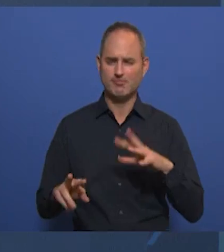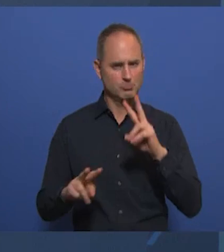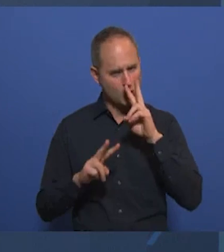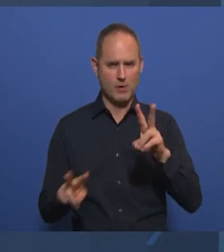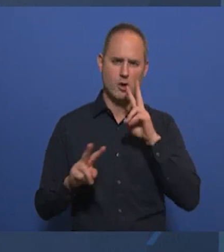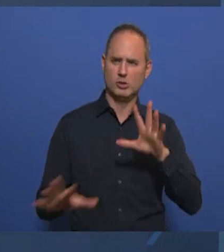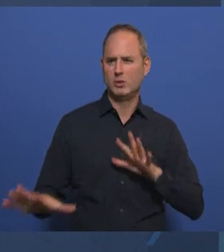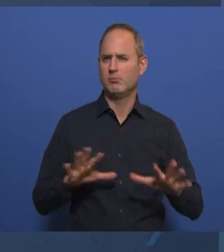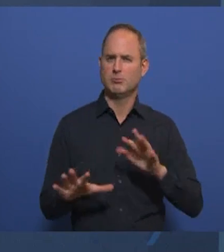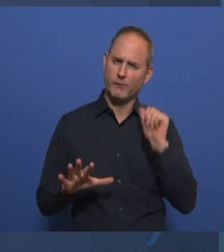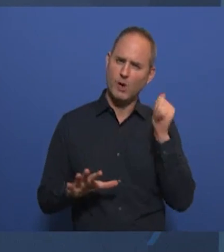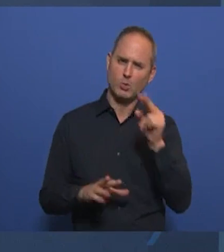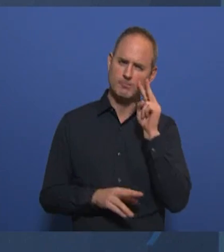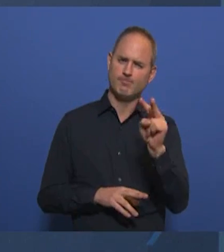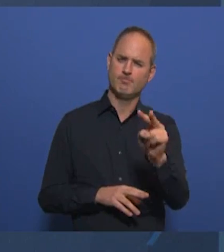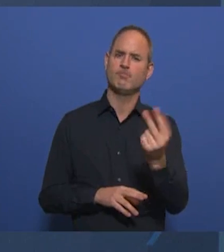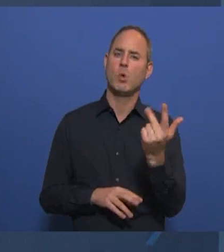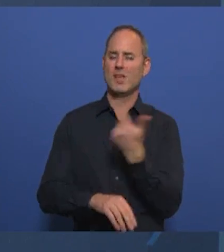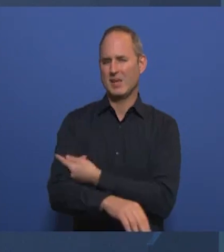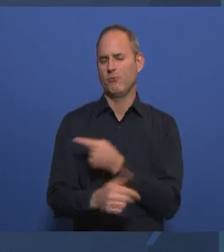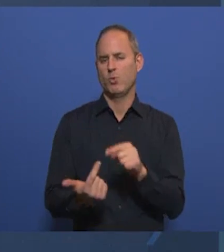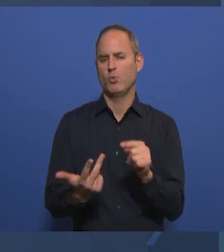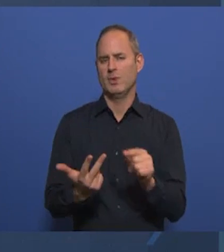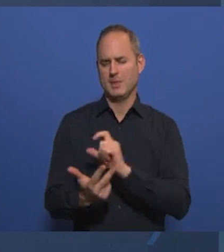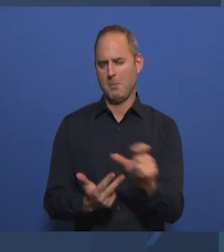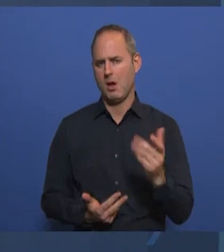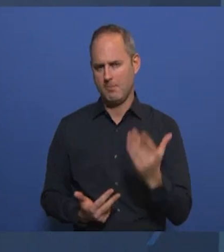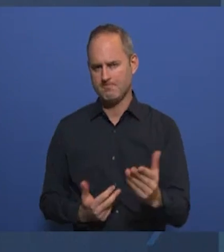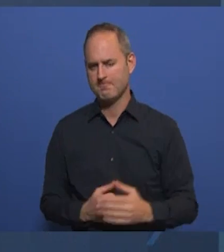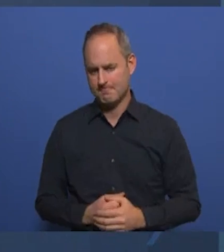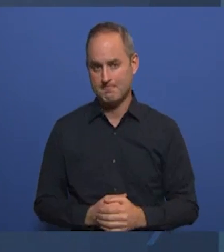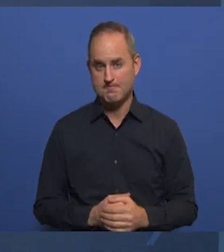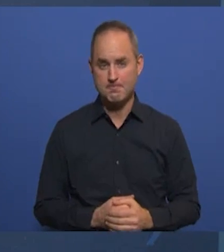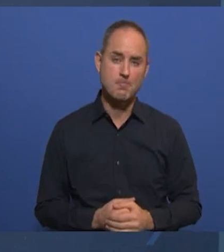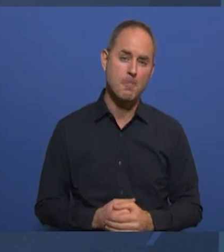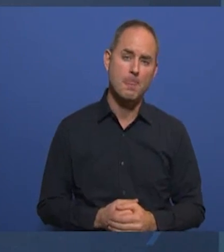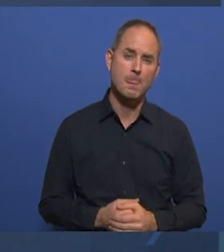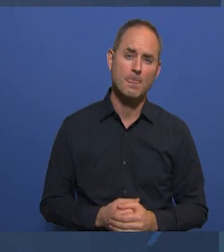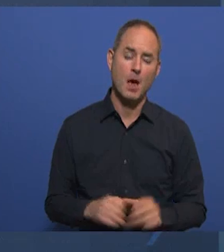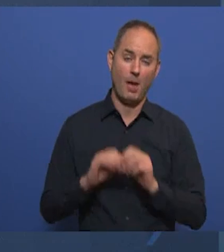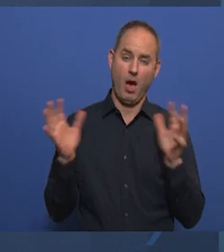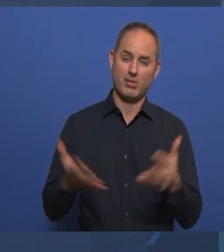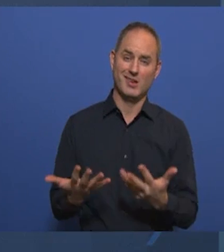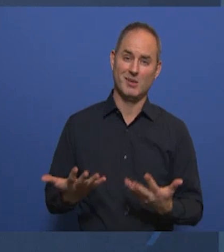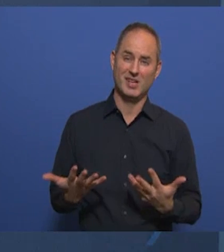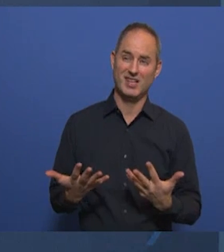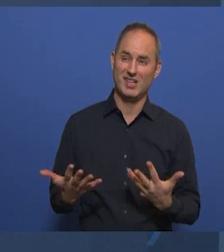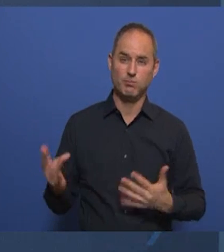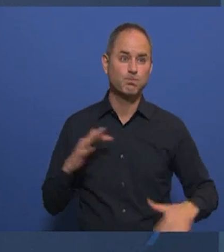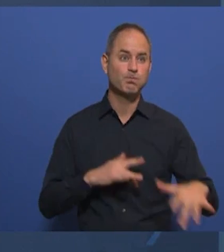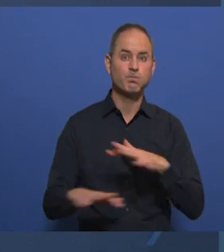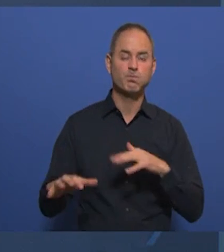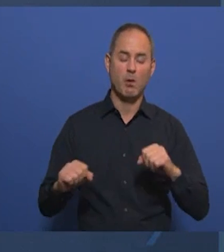derzeit hochdynamisch. Der Bundesgesundheitsminister hat vor einigen Tagen ein Best-Case-Szenario beschrieben, nachdem